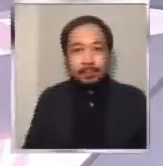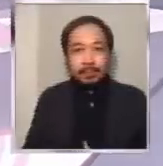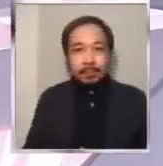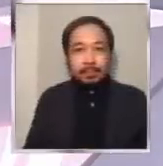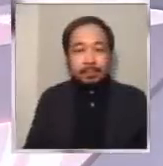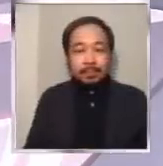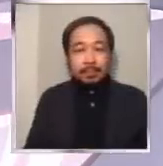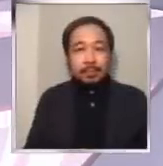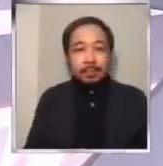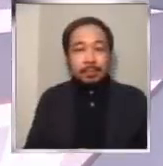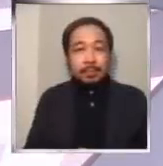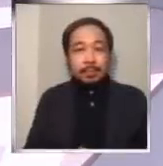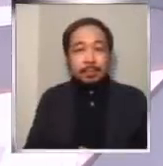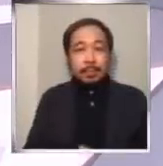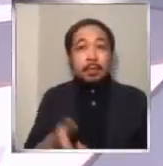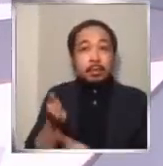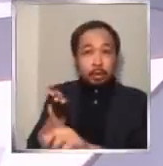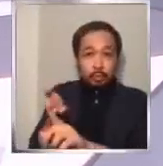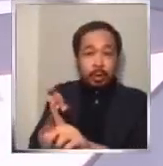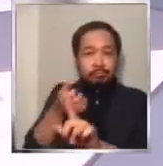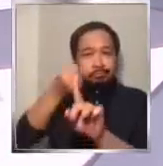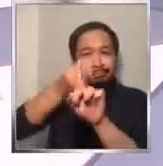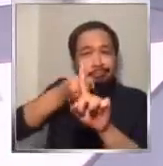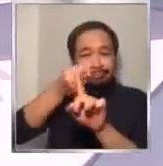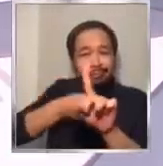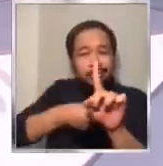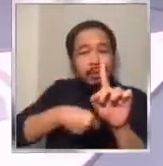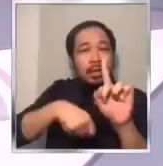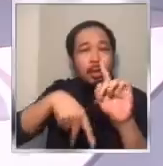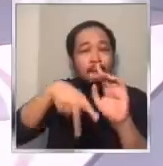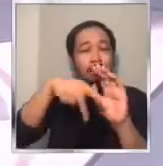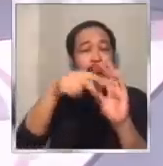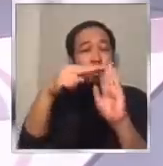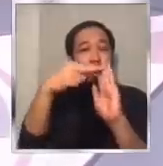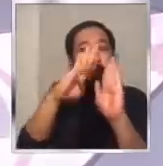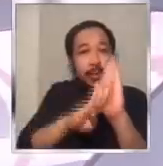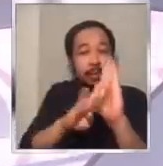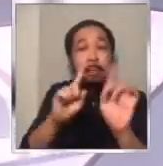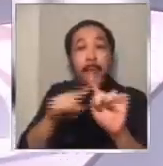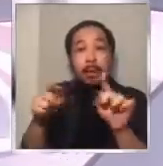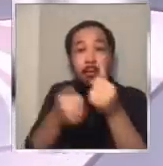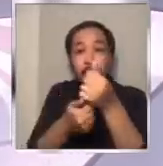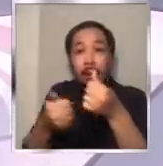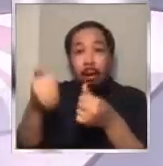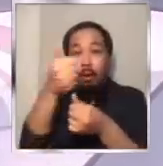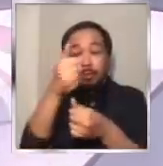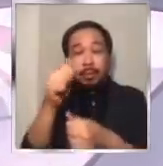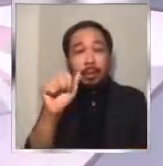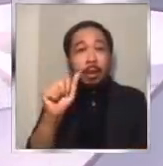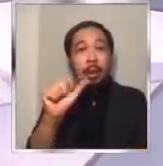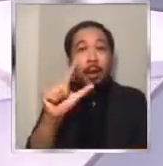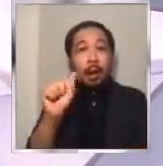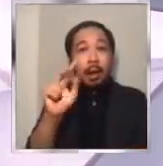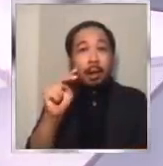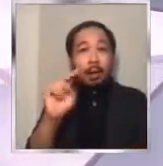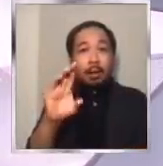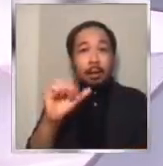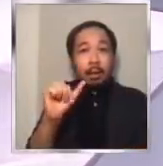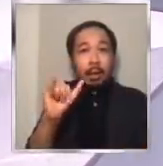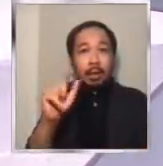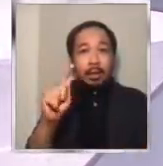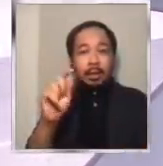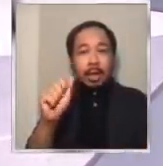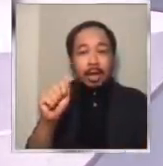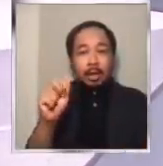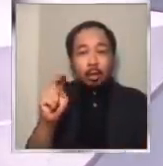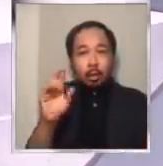Siya ang nagsulong ng panukala pero si House Speaker Alan Peter Cayetano ngayon ang nagpatigil ng pagtalakay sa House